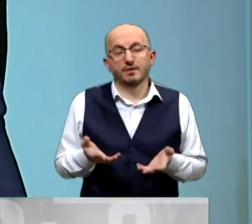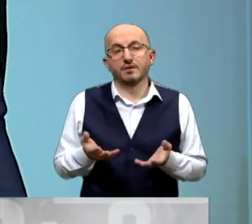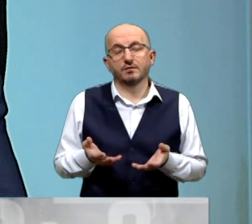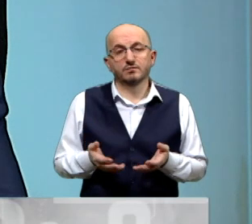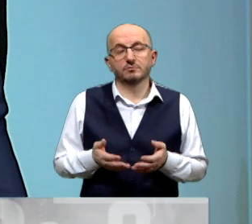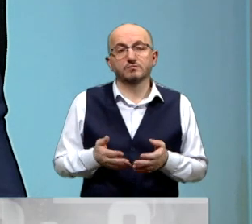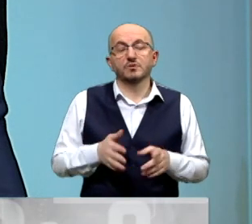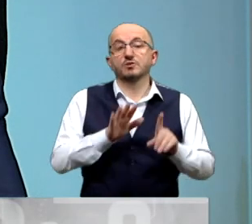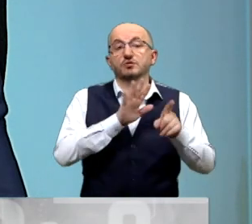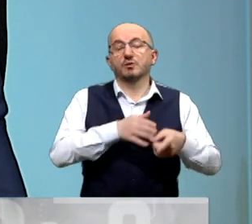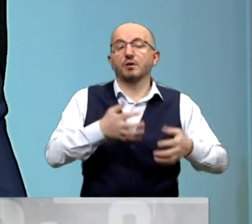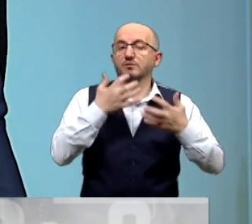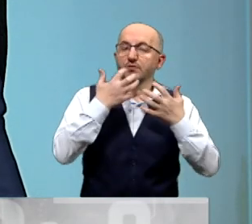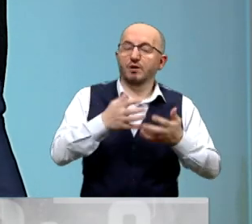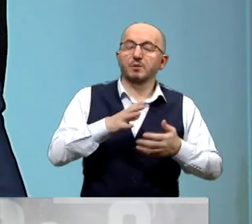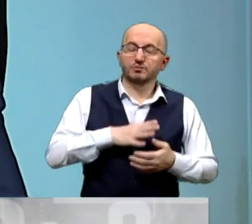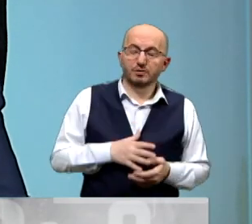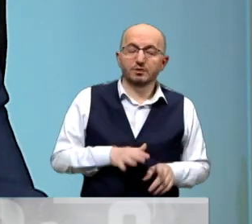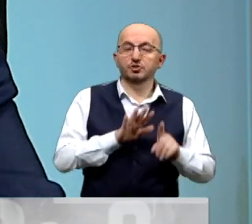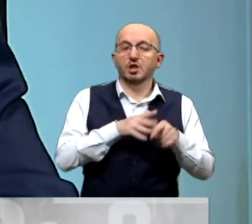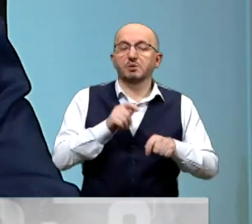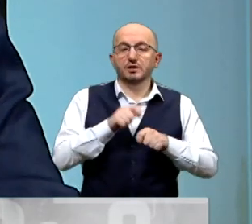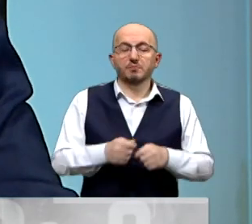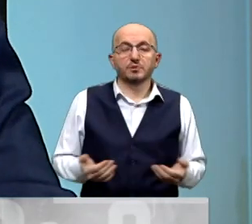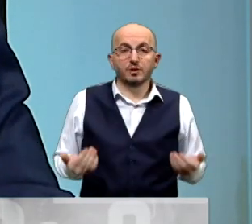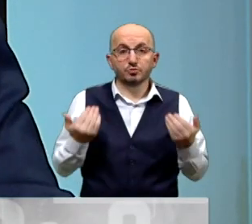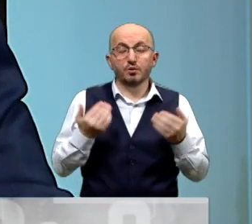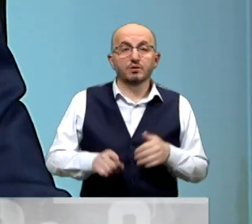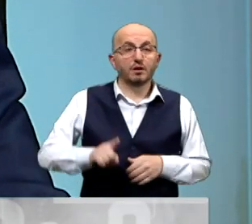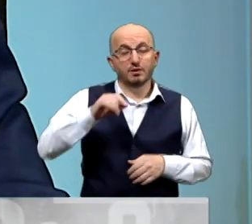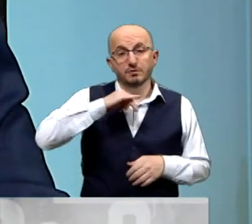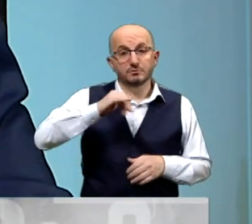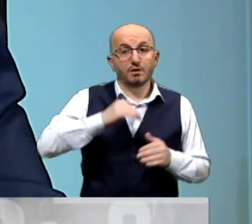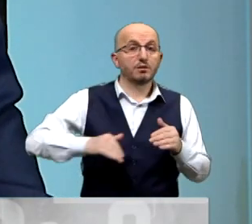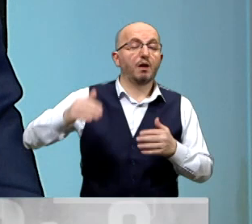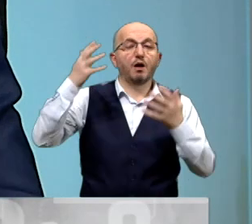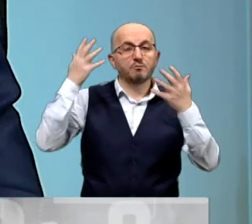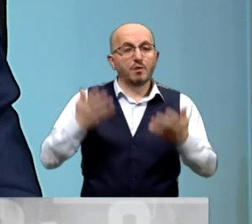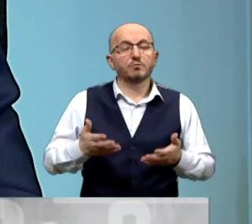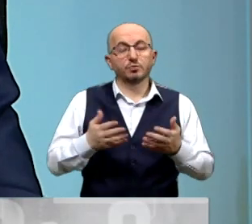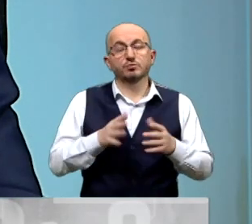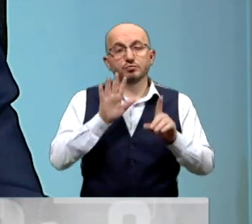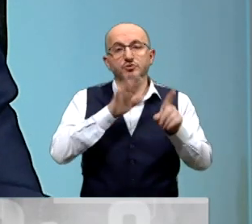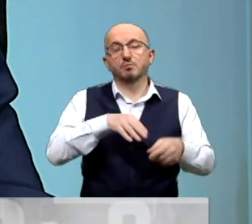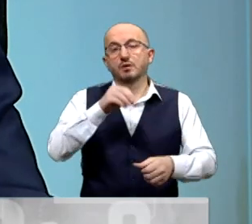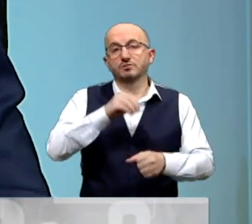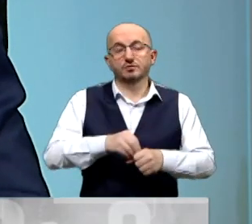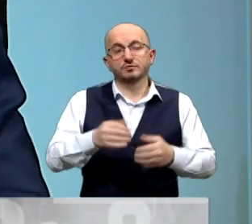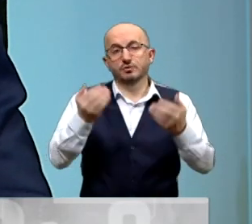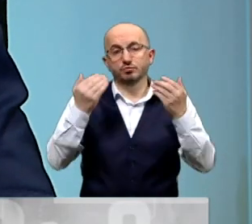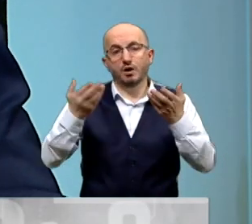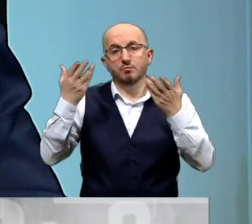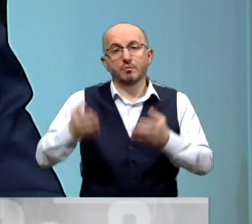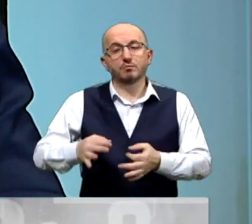Cemaatte rahmet vardır cemaatle yapılan dualar Allah katında daha makbuldür cemaatin içerisinde duası